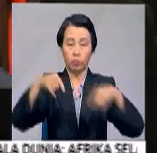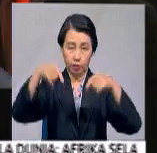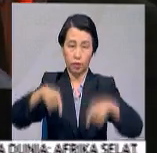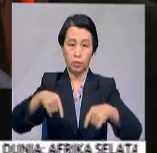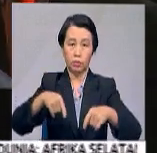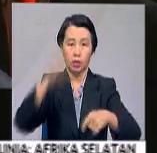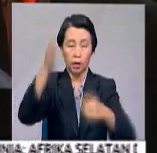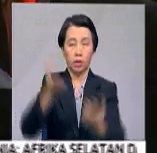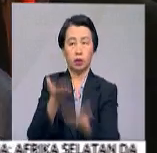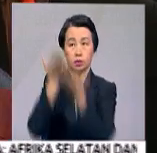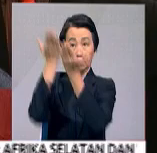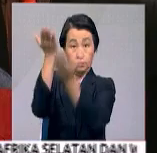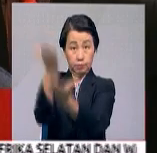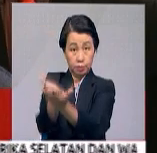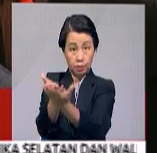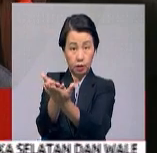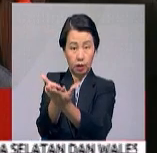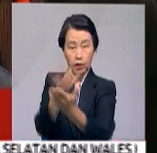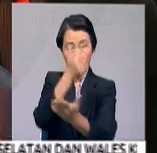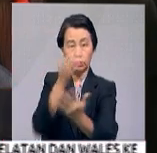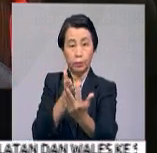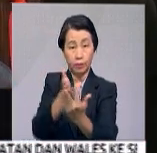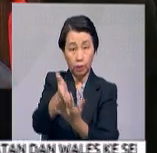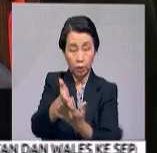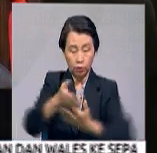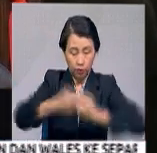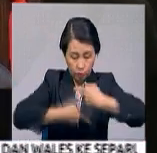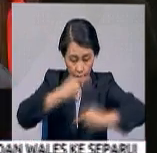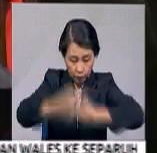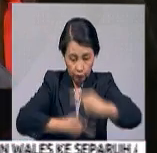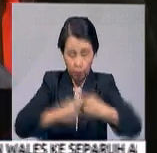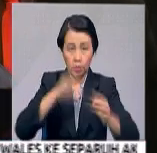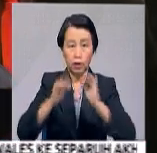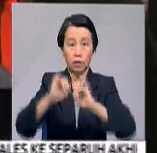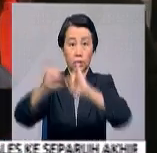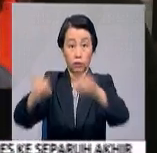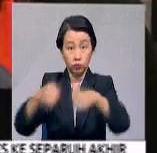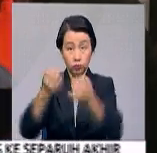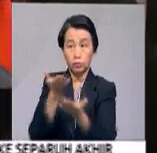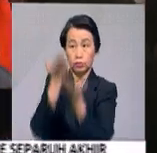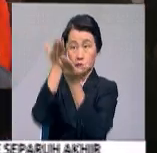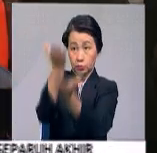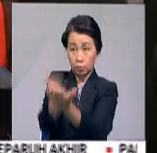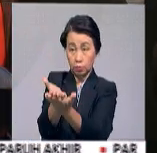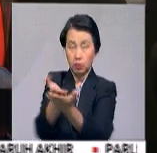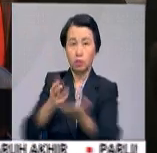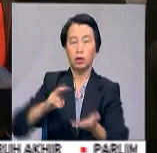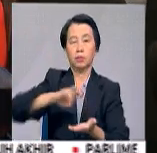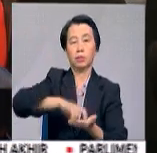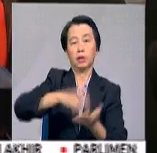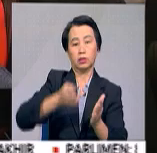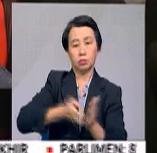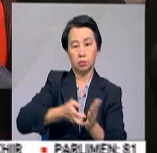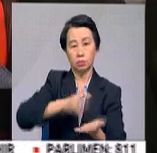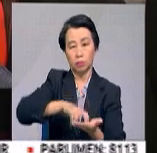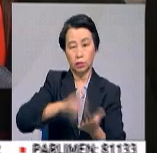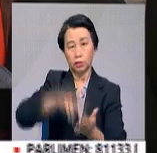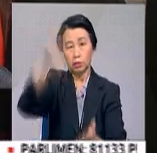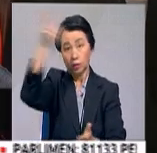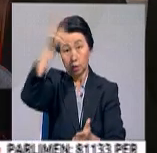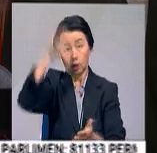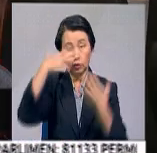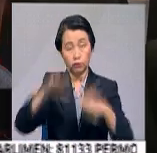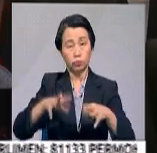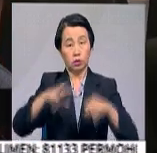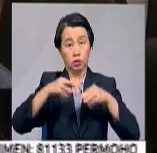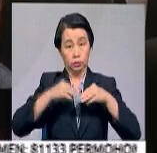Yang kedua dibentangkan sebab dah lalui proses tu. Jadi kalau Jumaat ini dibentangkan itu menandakan kerajaan telah